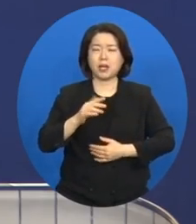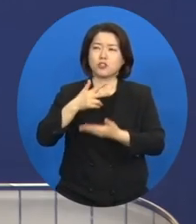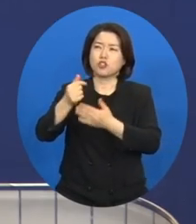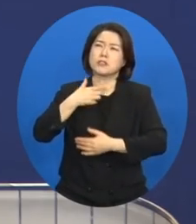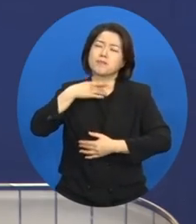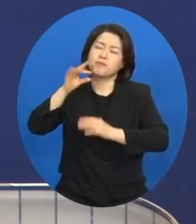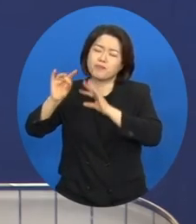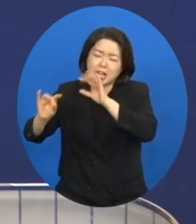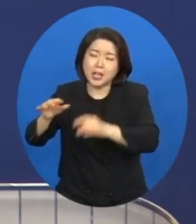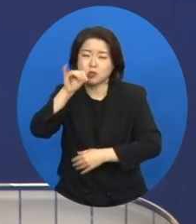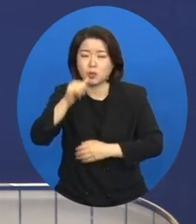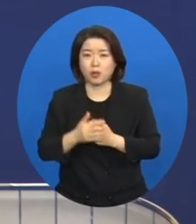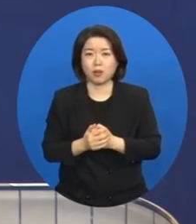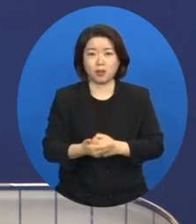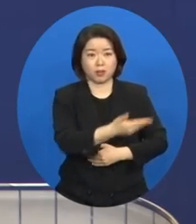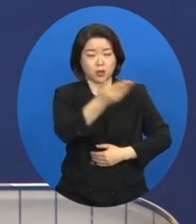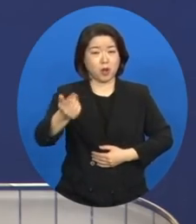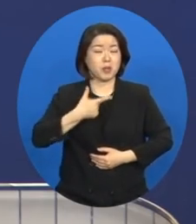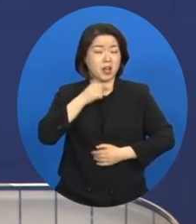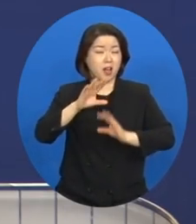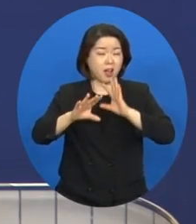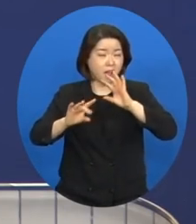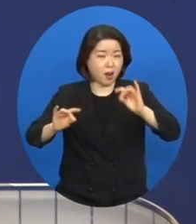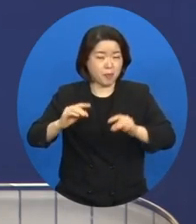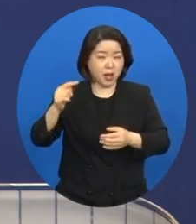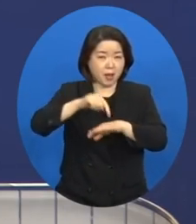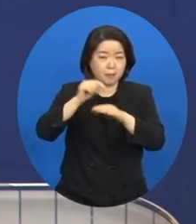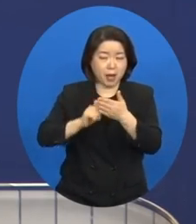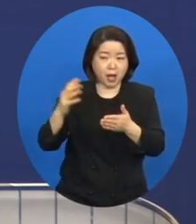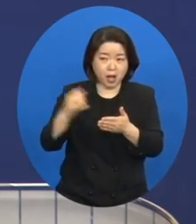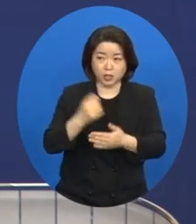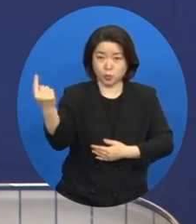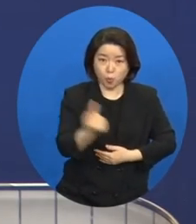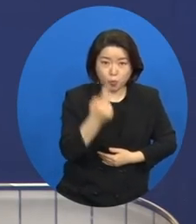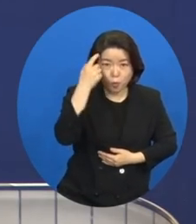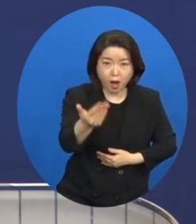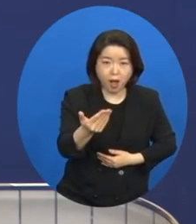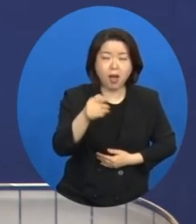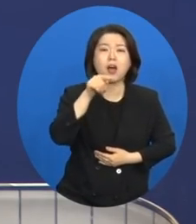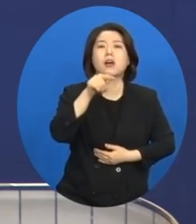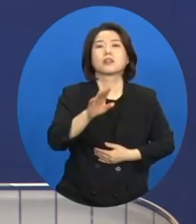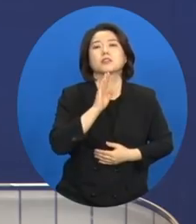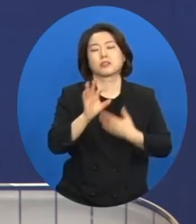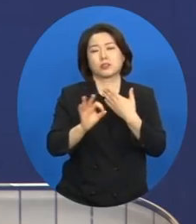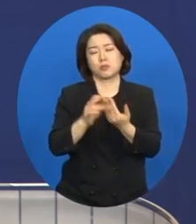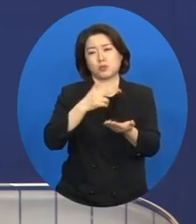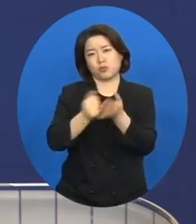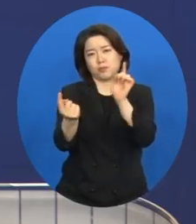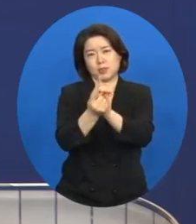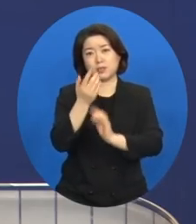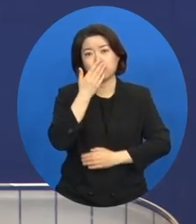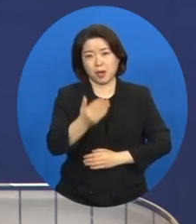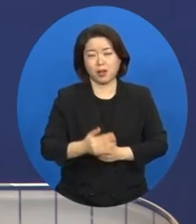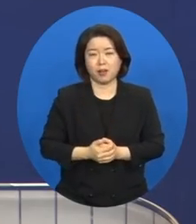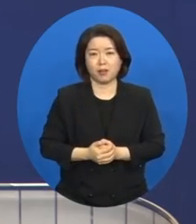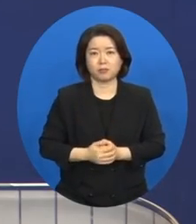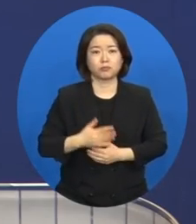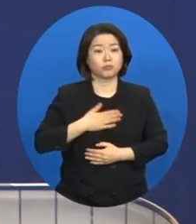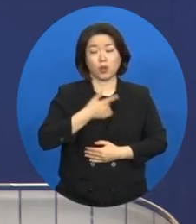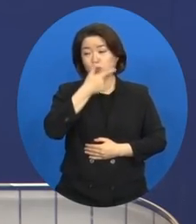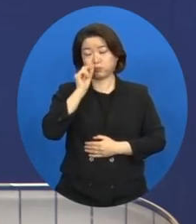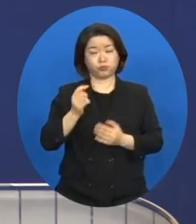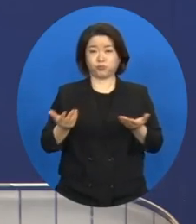여러분 이 자리에 갈망하는 마음을 오셨습니까? 그자가 은혜를 누리고 그자가 주님을 만나실 겁니다. 그러나 나는 별로 부족한 것이